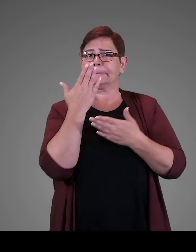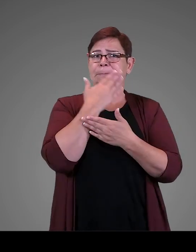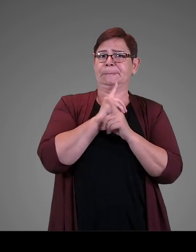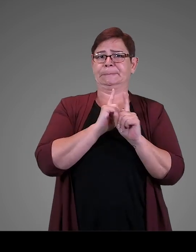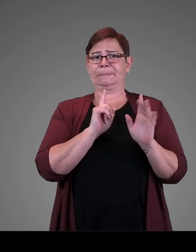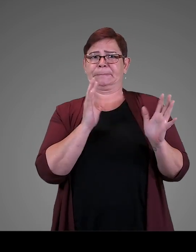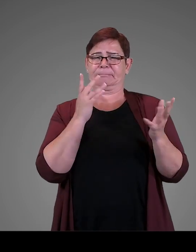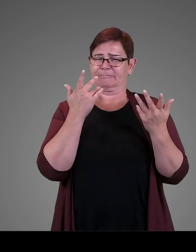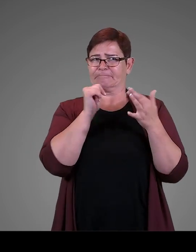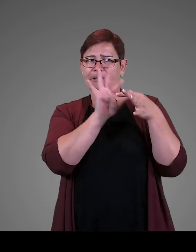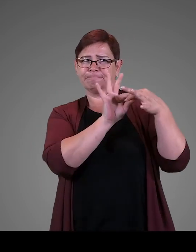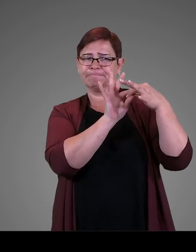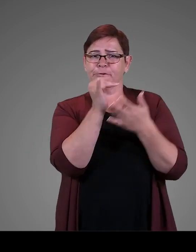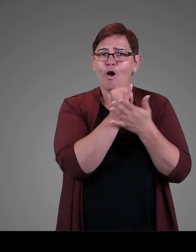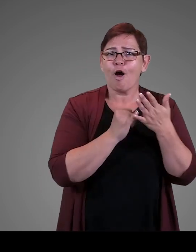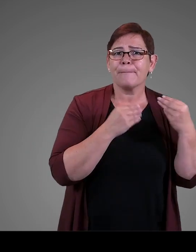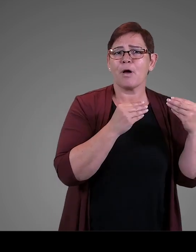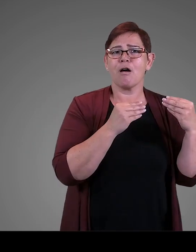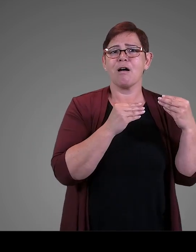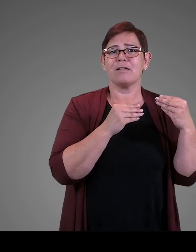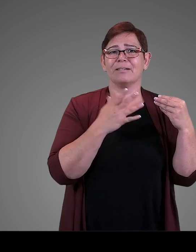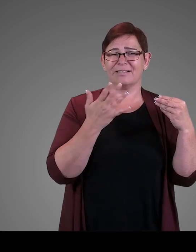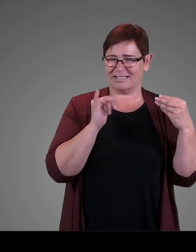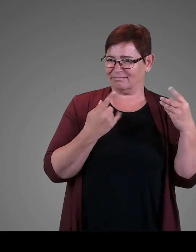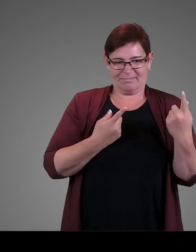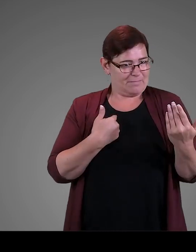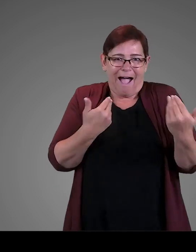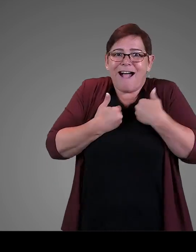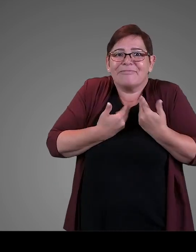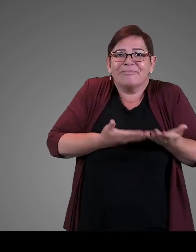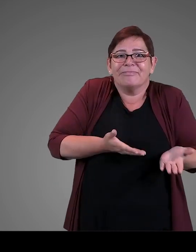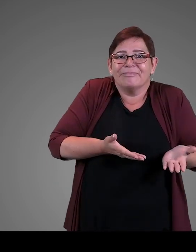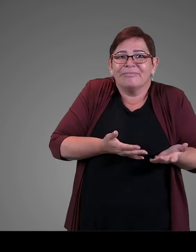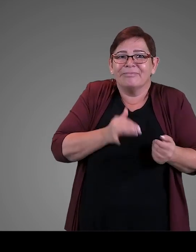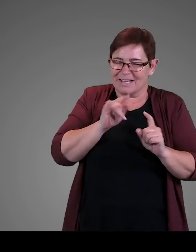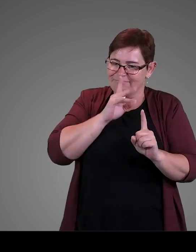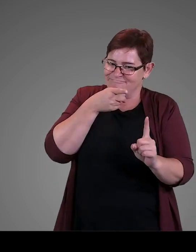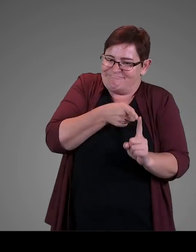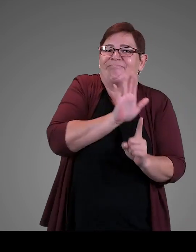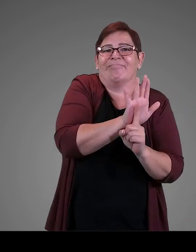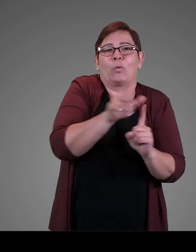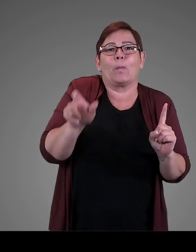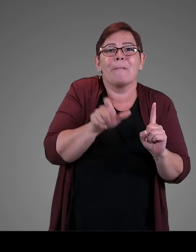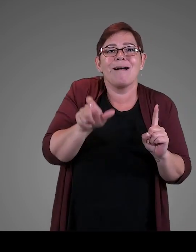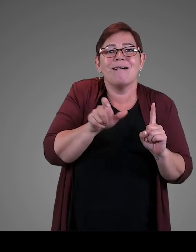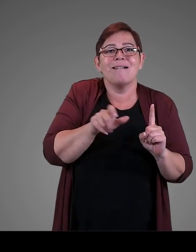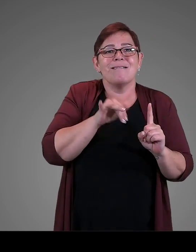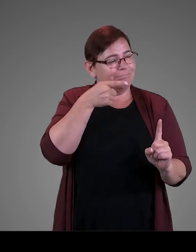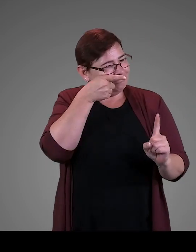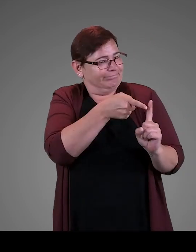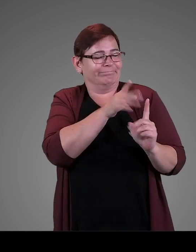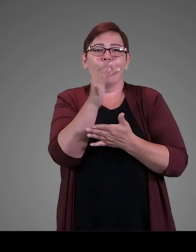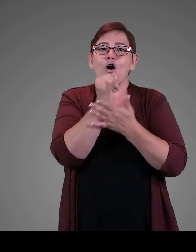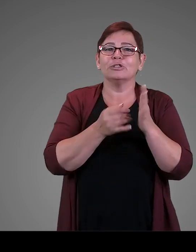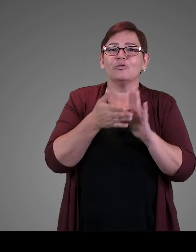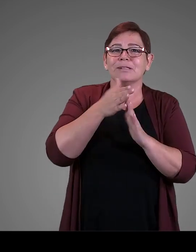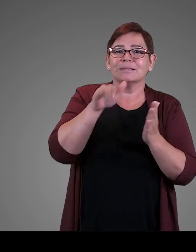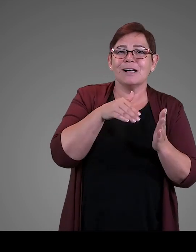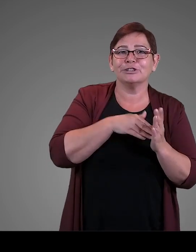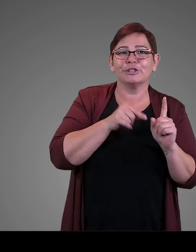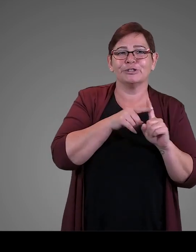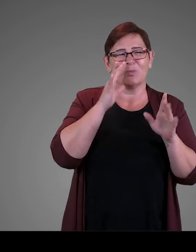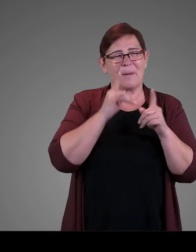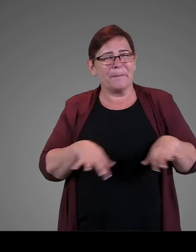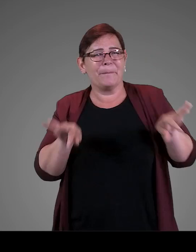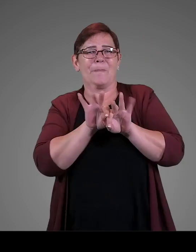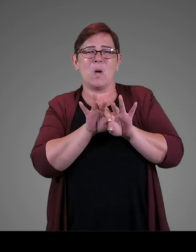quelqu'un qui ne s'identifie pas avec le marché de l'art. Tu sais, et ça, je trouve, c'est quelque chose qu'on a vraiment, qui est particulier au Québec ici, qui est